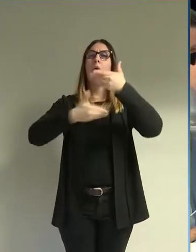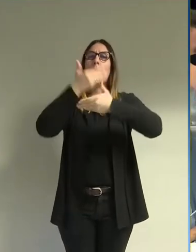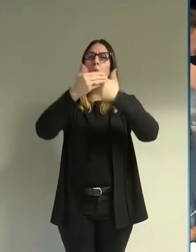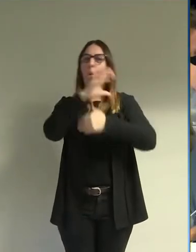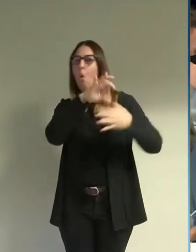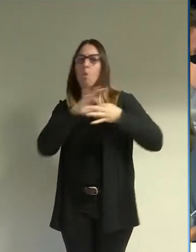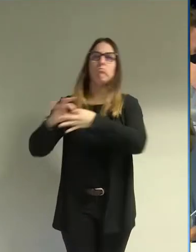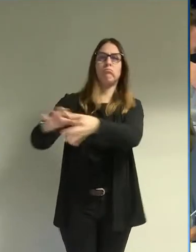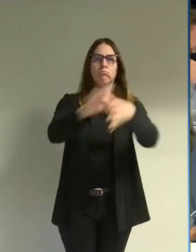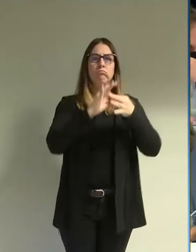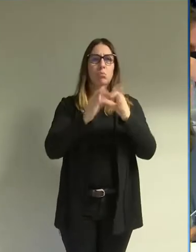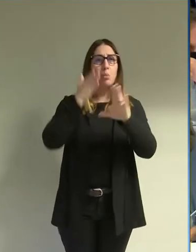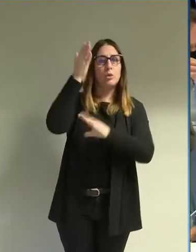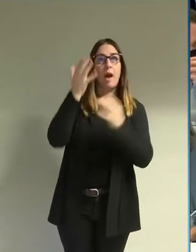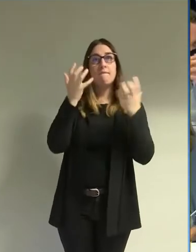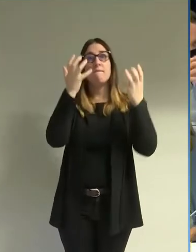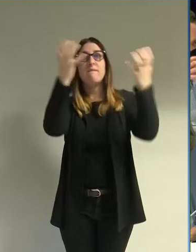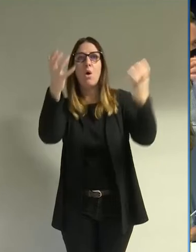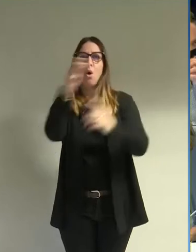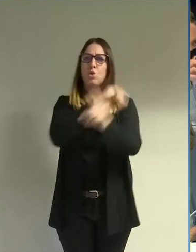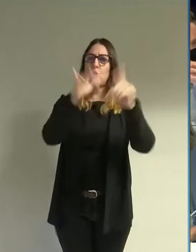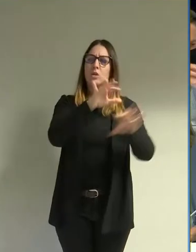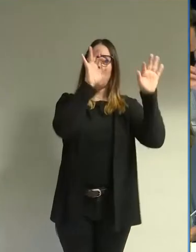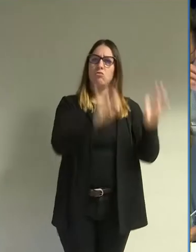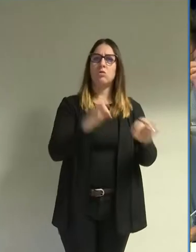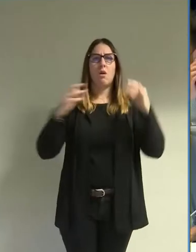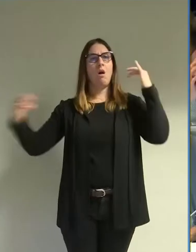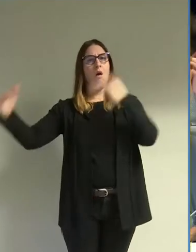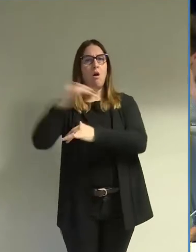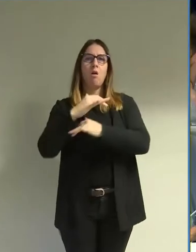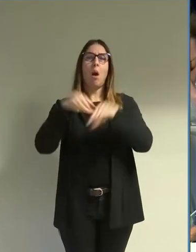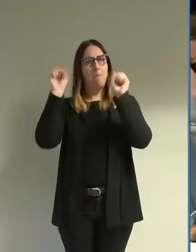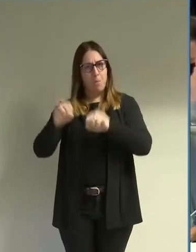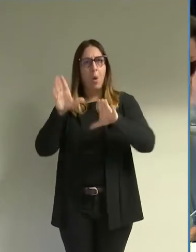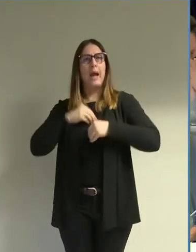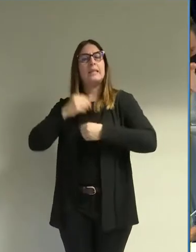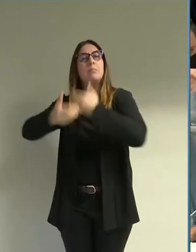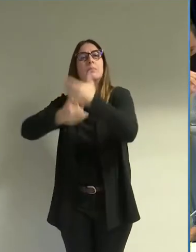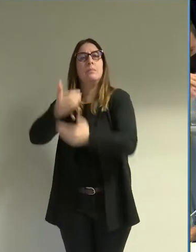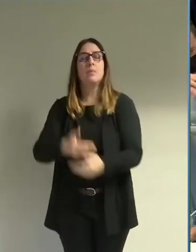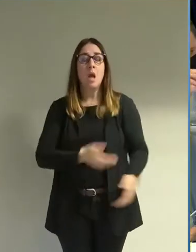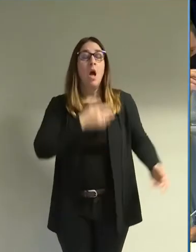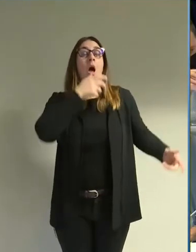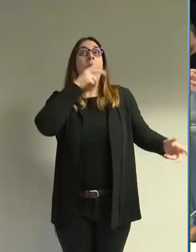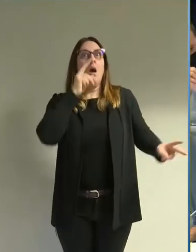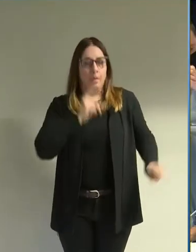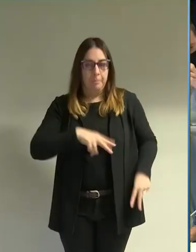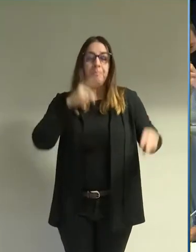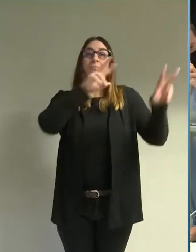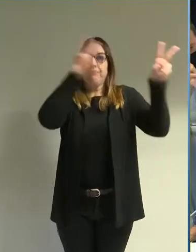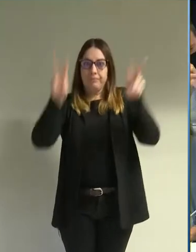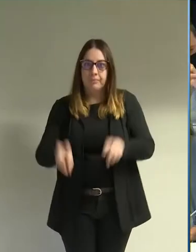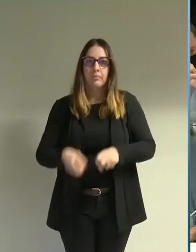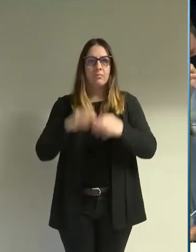collectif et désirable socialement juste et environnementalement soutenable je prends ma respiration dans une démarche